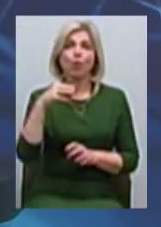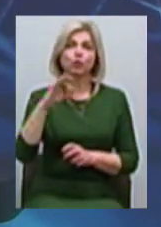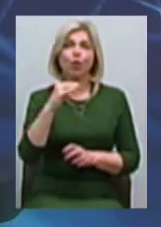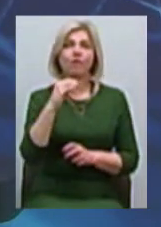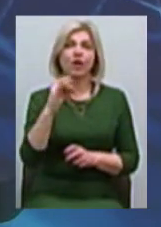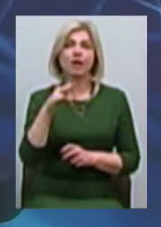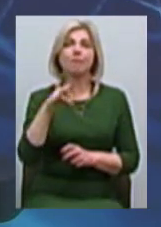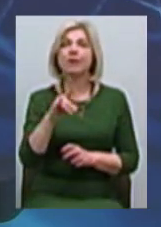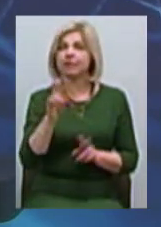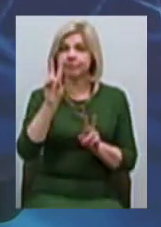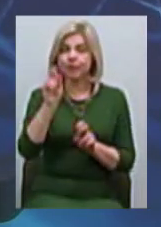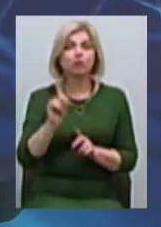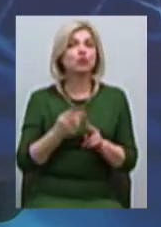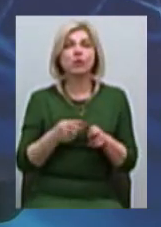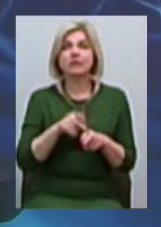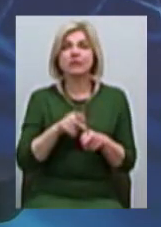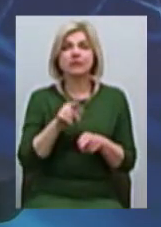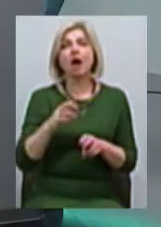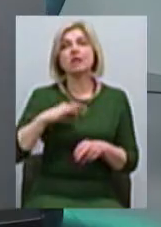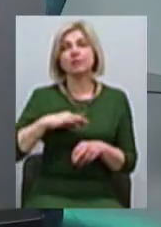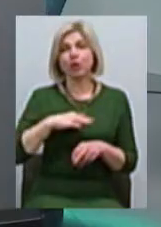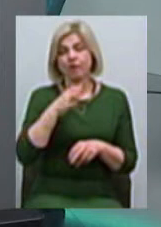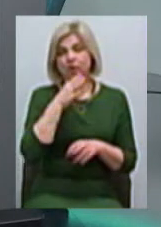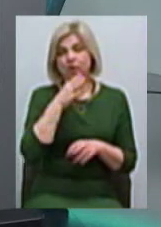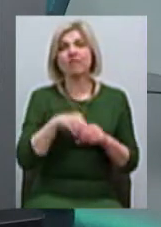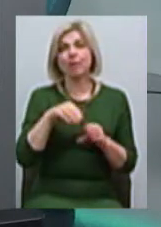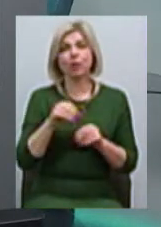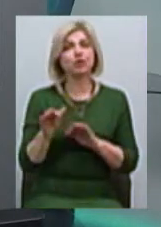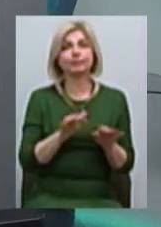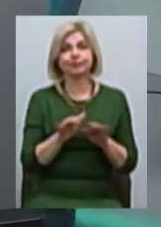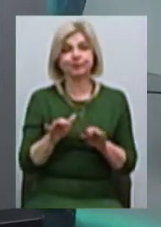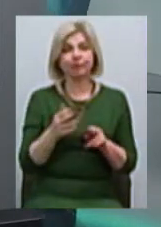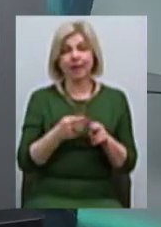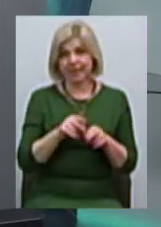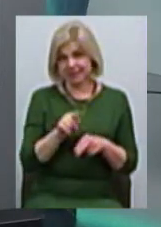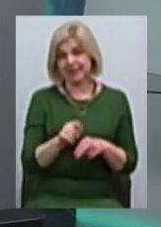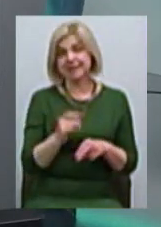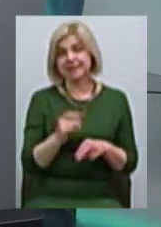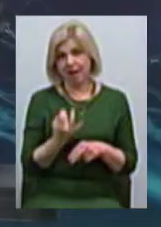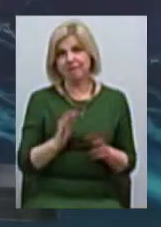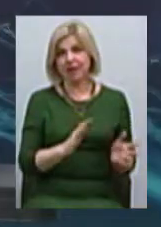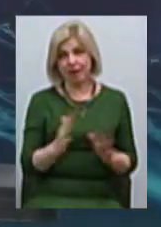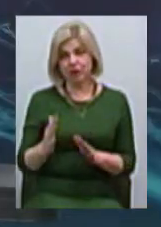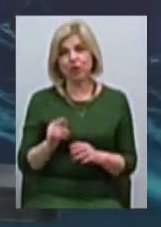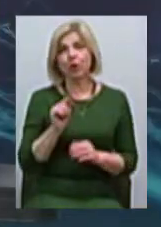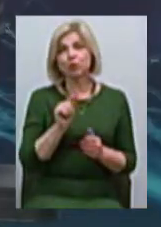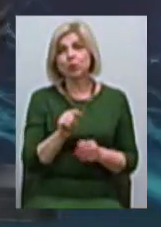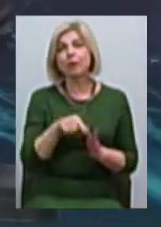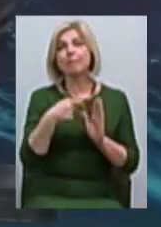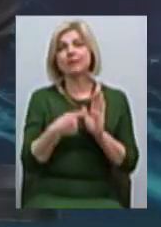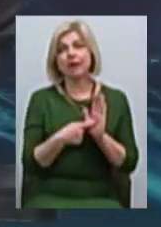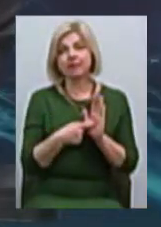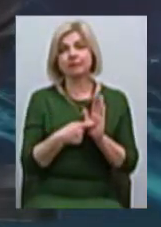Угу. Що це таке і як їх використовують під час виборчих перегонів? Ні, ну, це цікаве явище, але тут питання, розуміти, тут